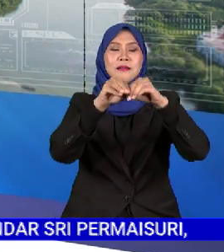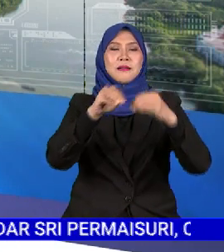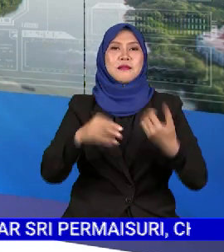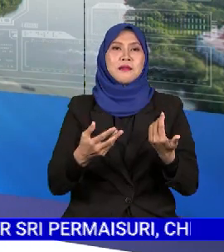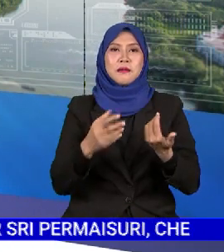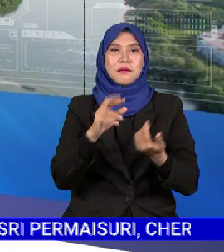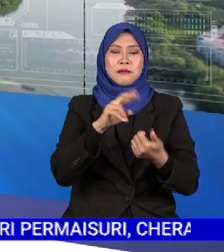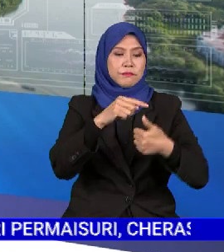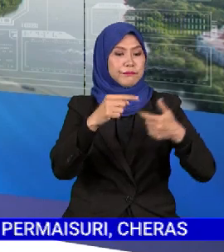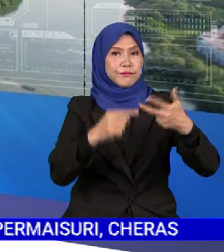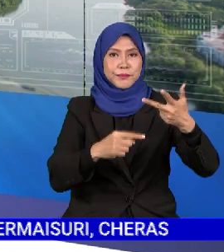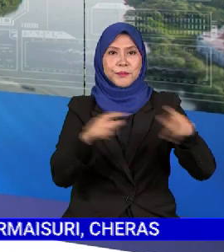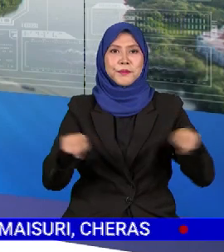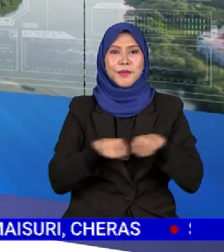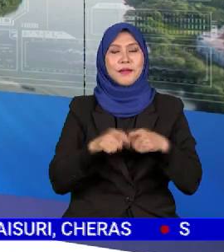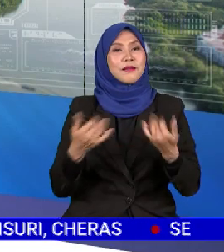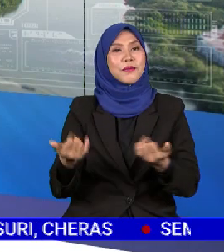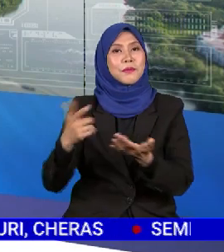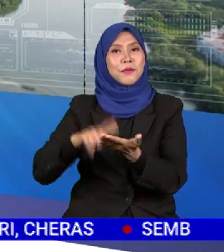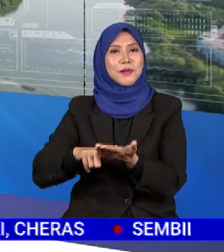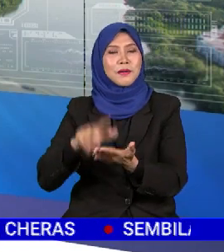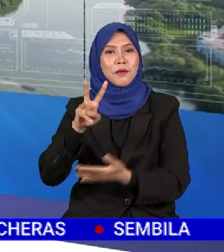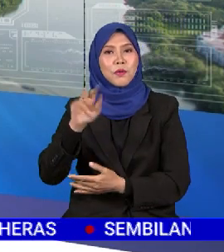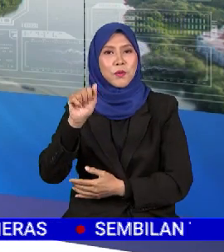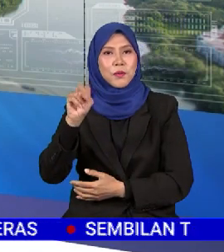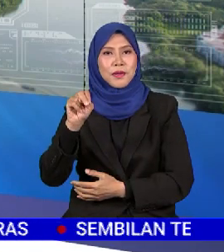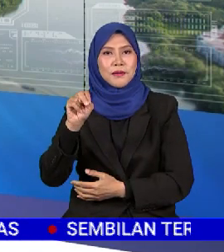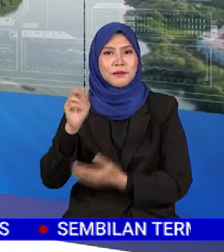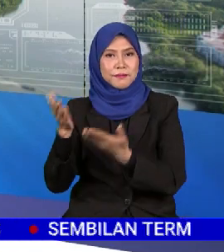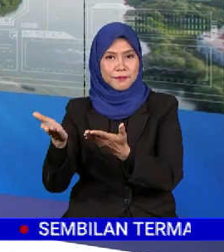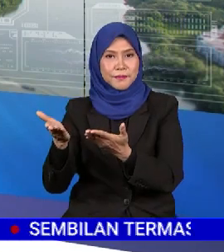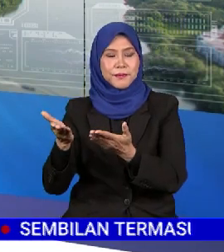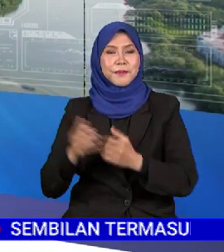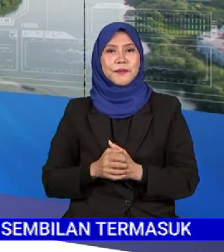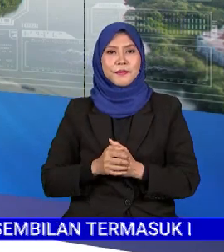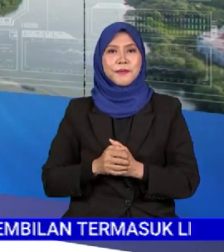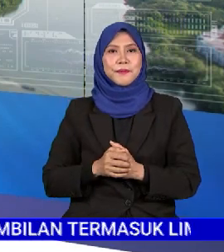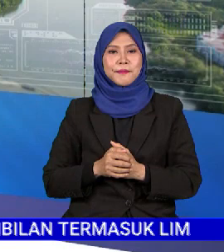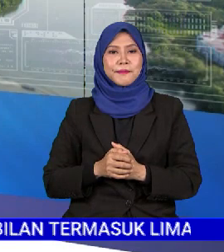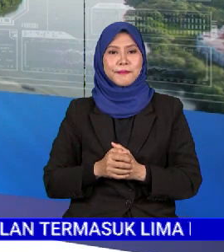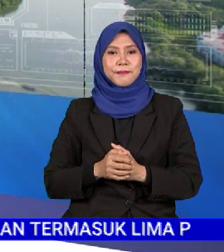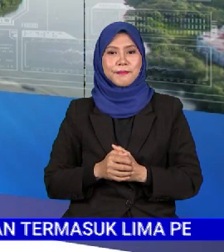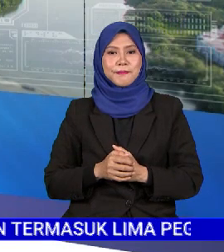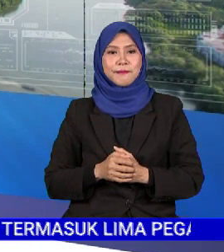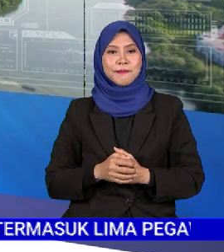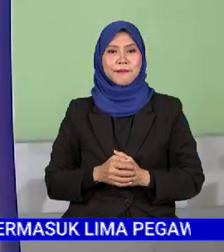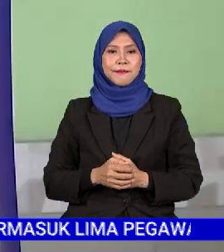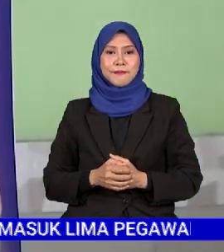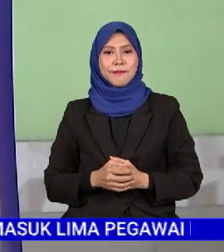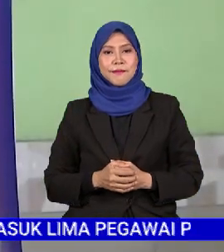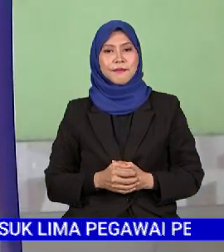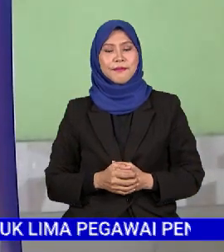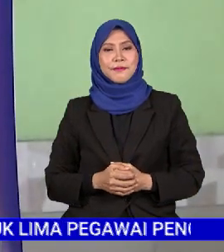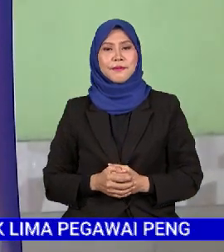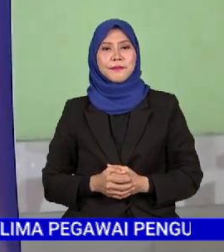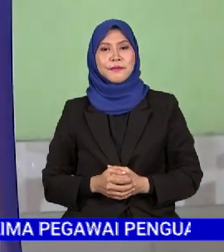Batu 16. Sedangkan terus saja bersama-sama Wan Hizwa Ahmad di lokasi dengan perkembangannya. Silakan Wan.